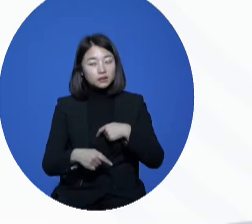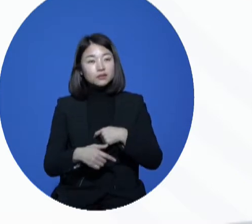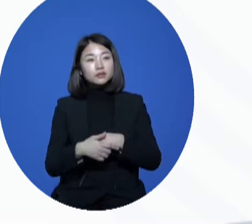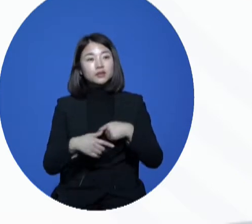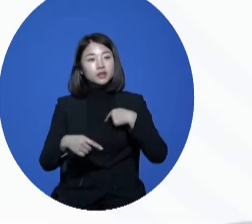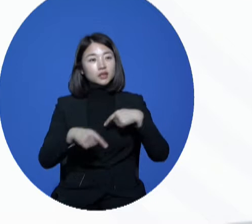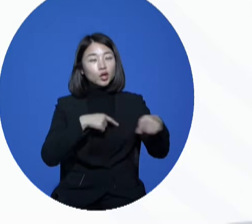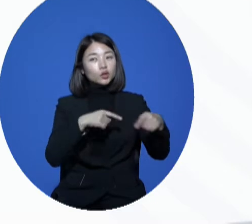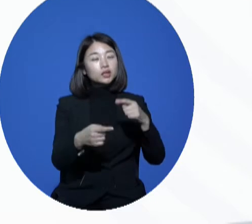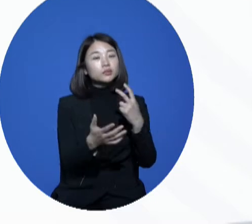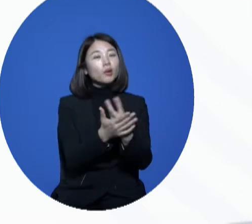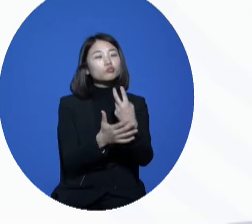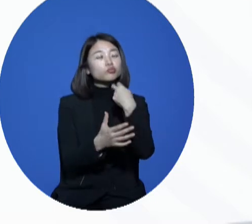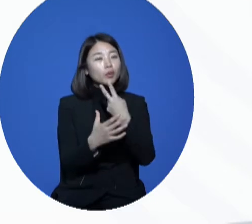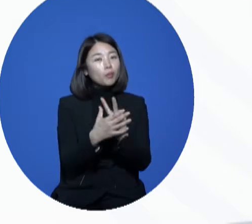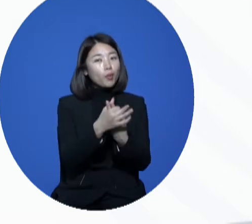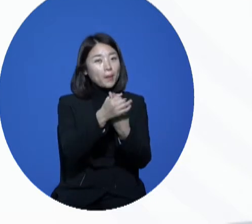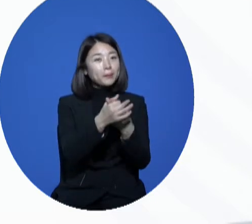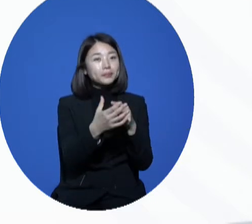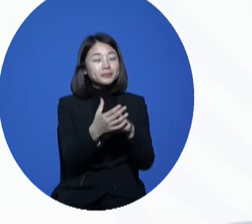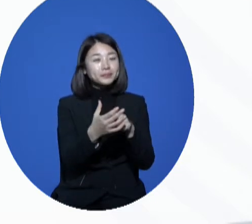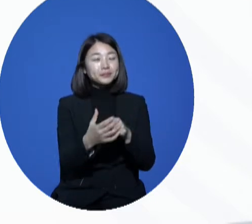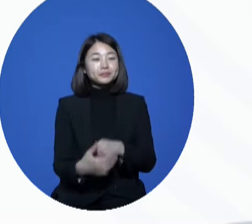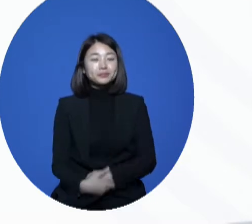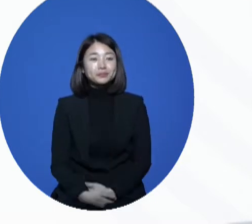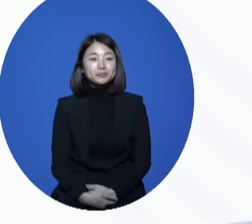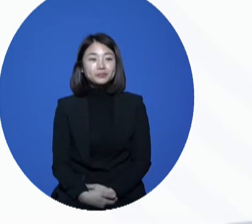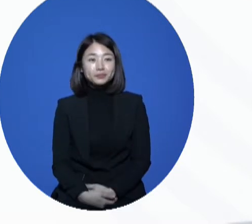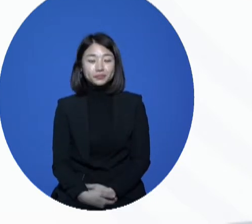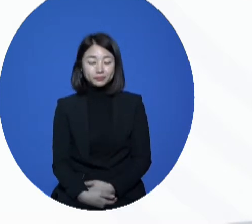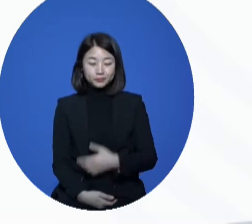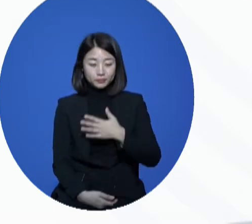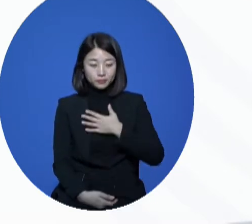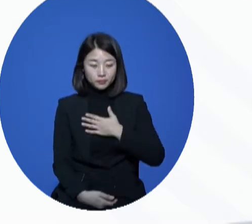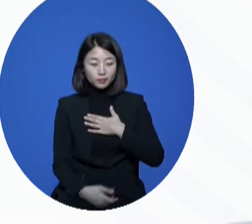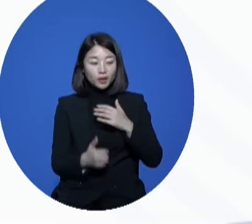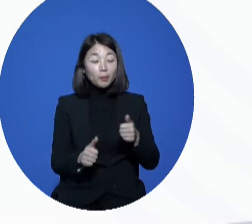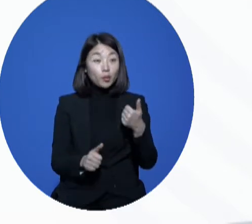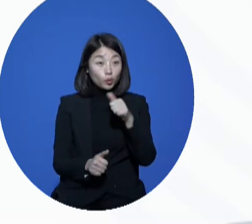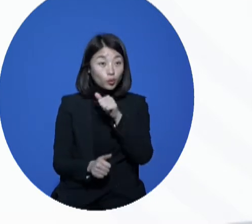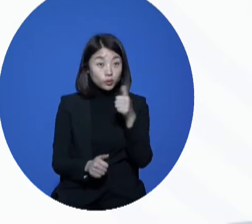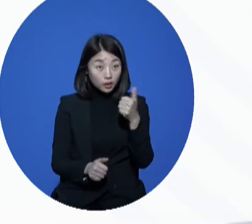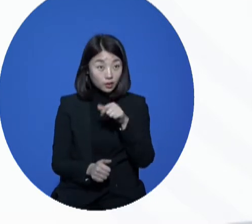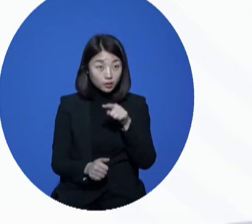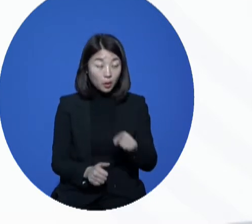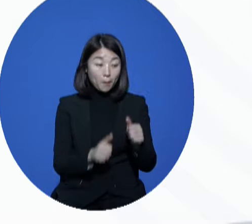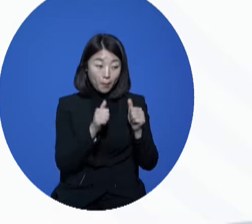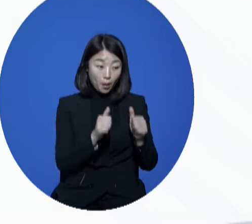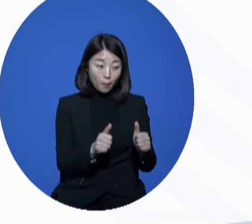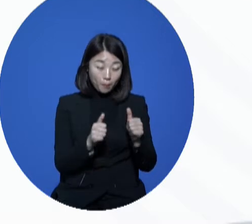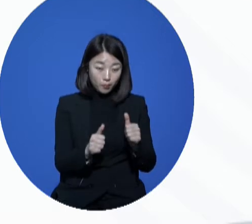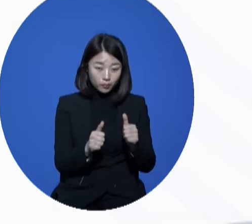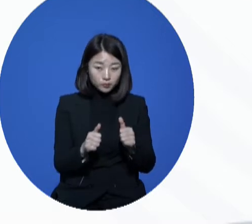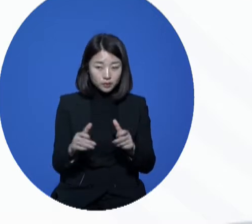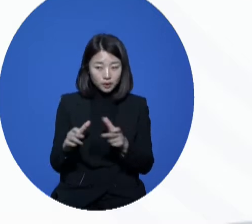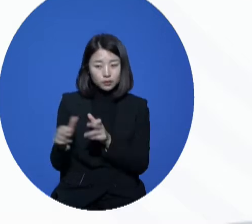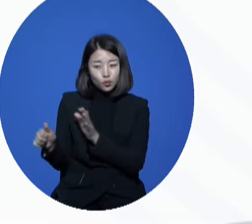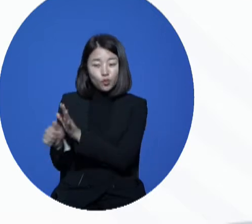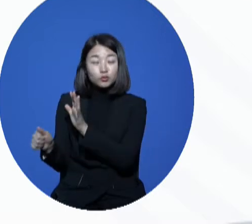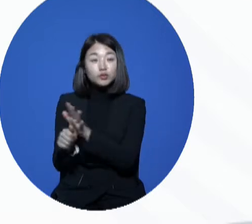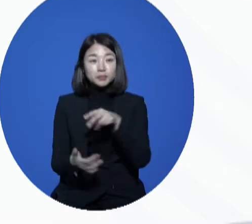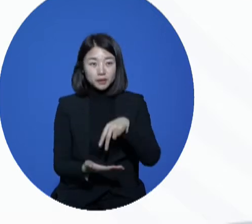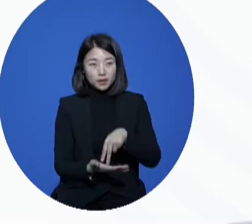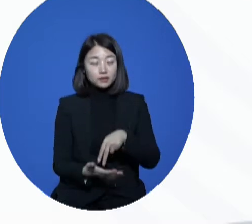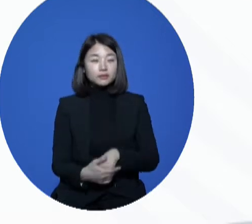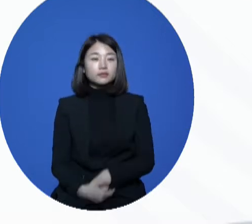정치법적인이라고 제가 부르는 옹호 활동들이 많은데 저는 변호사이기 때문에 법적 옹호 활동을 많이 하고